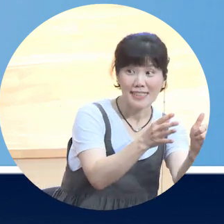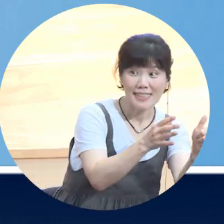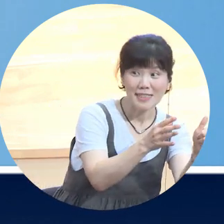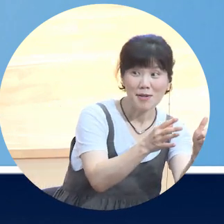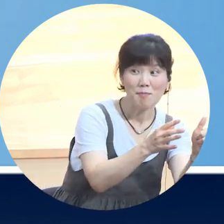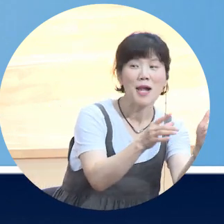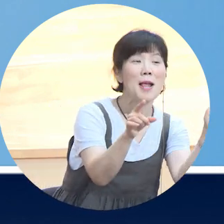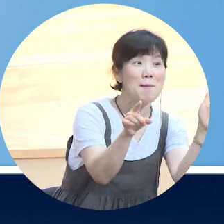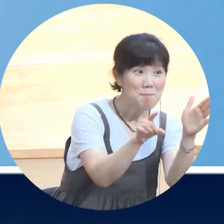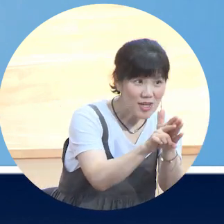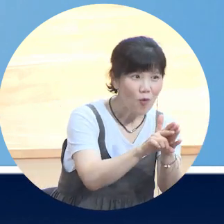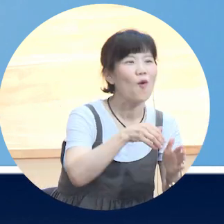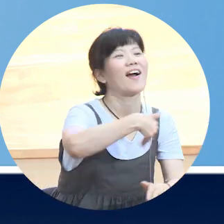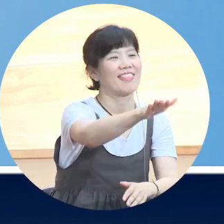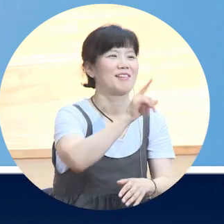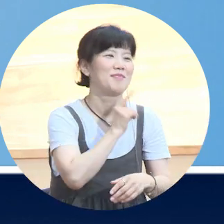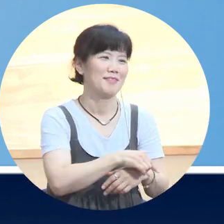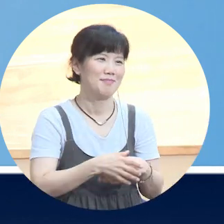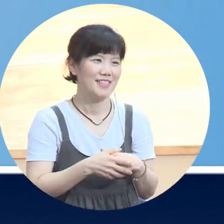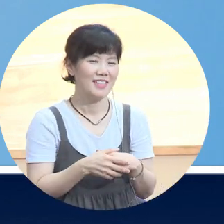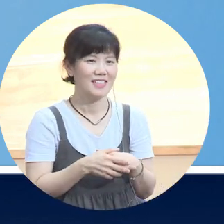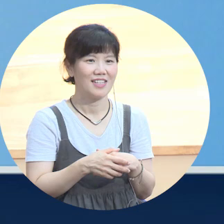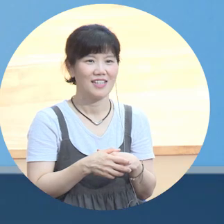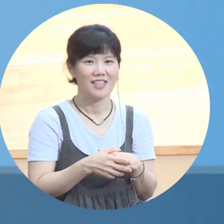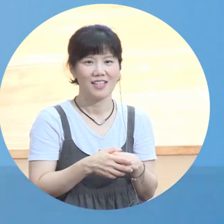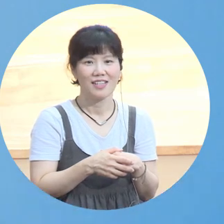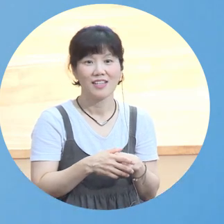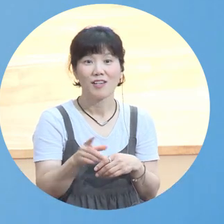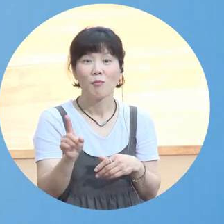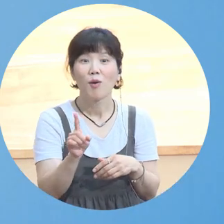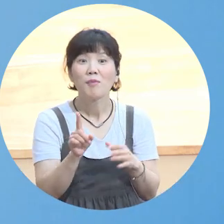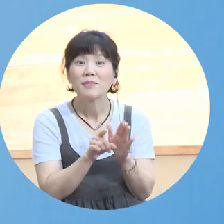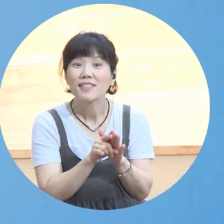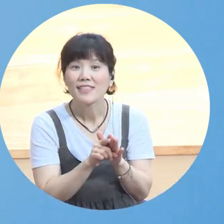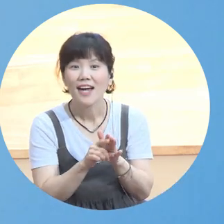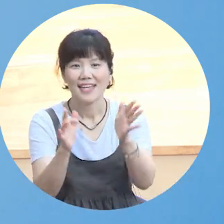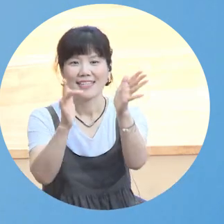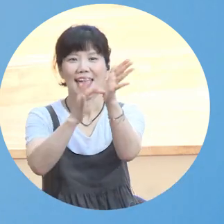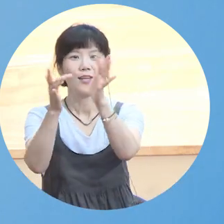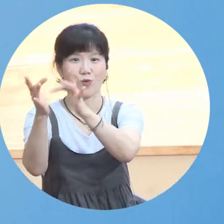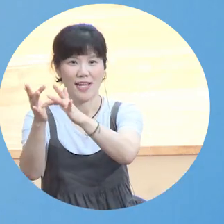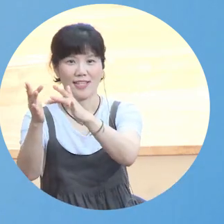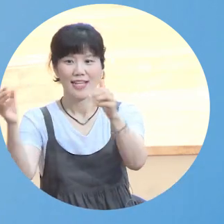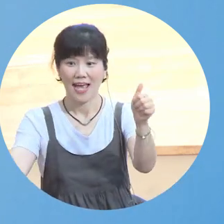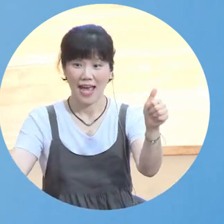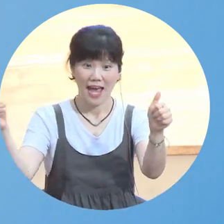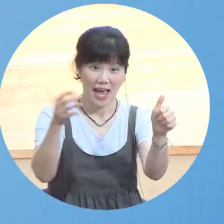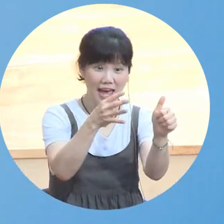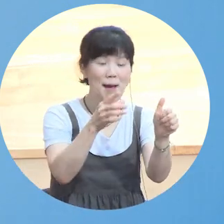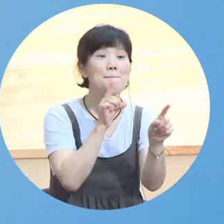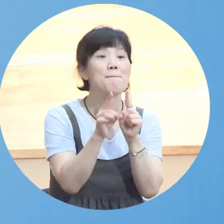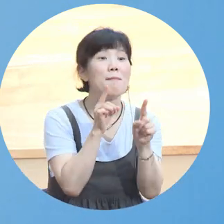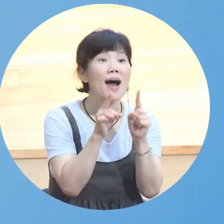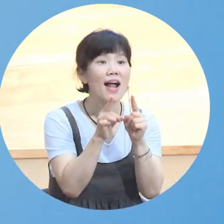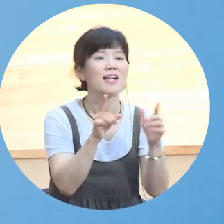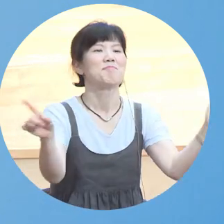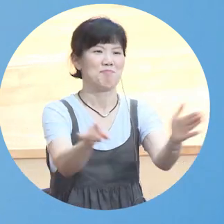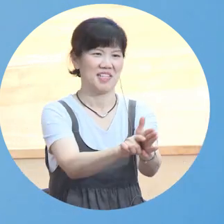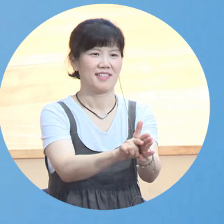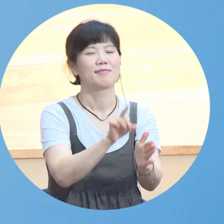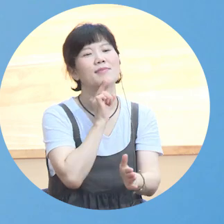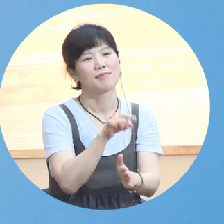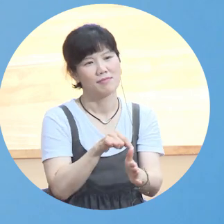예 뭘 믿고 같다고 말합니다 까 예수께서 하신 말씀을 믿고 가더니